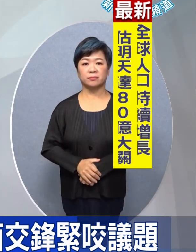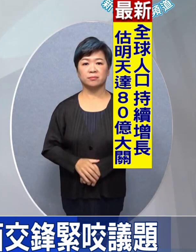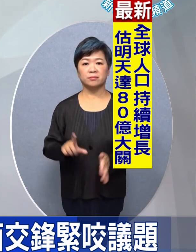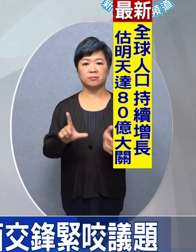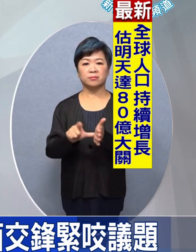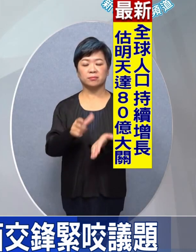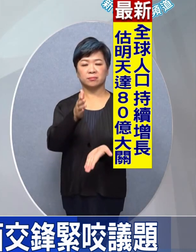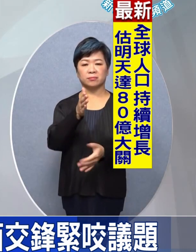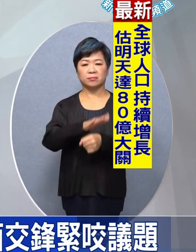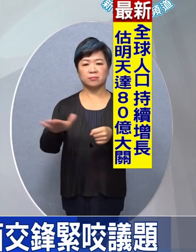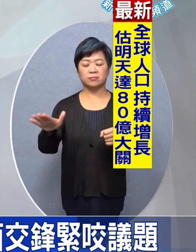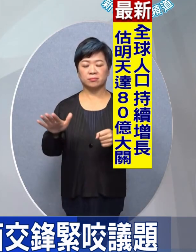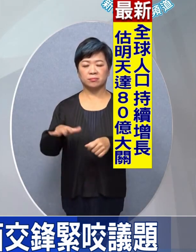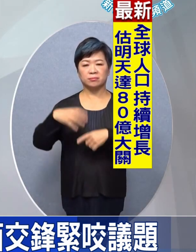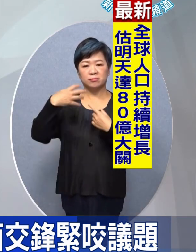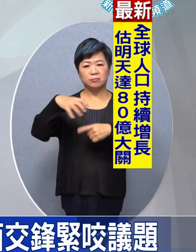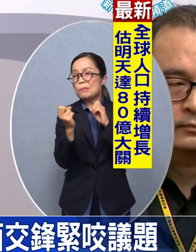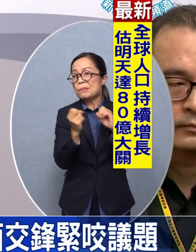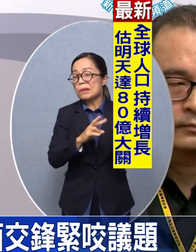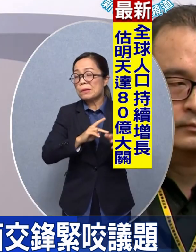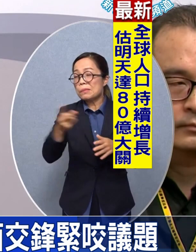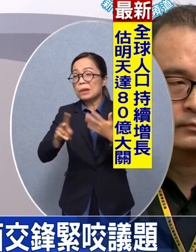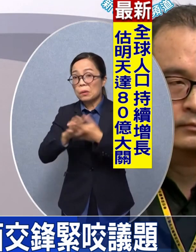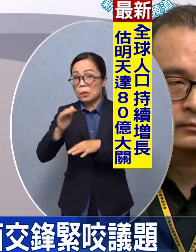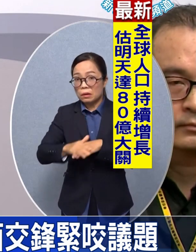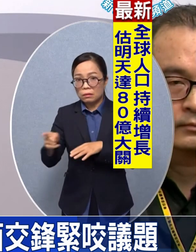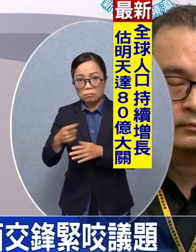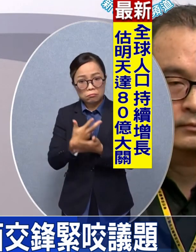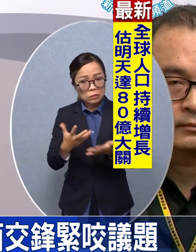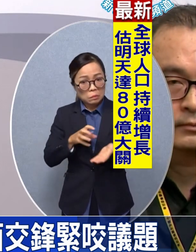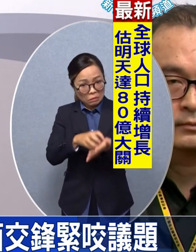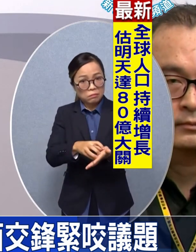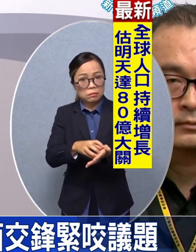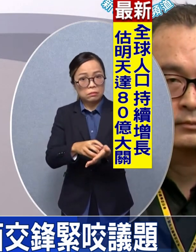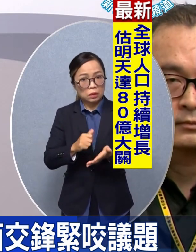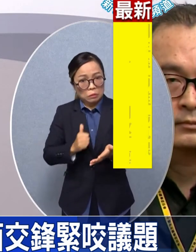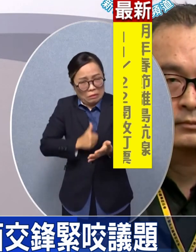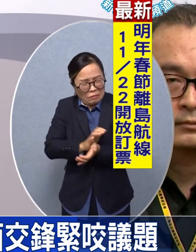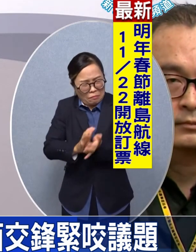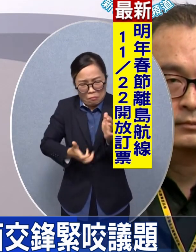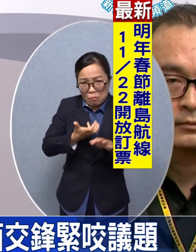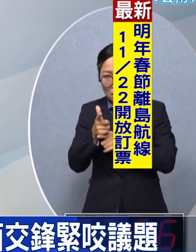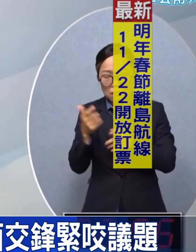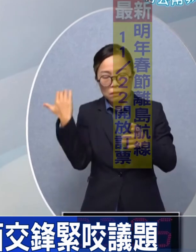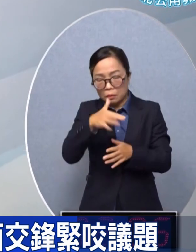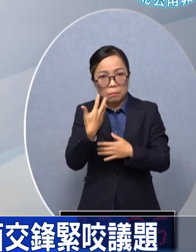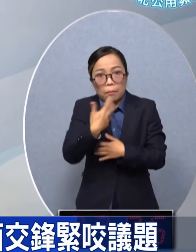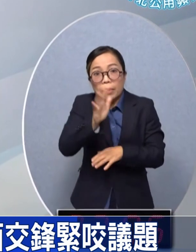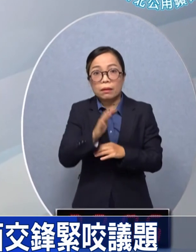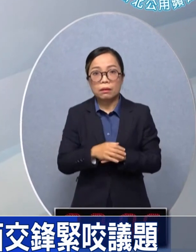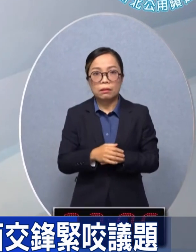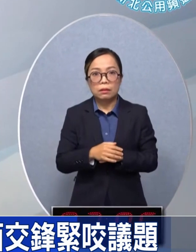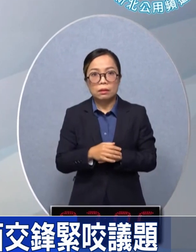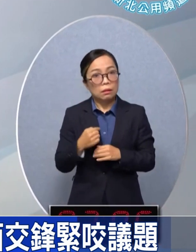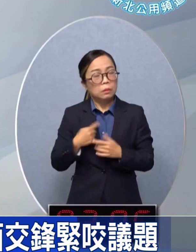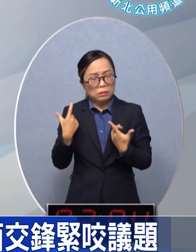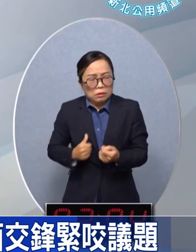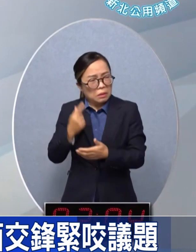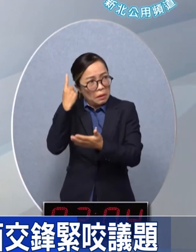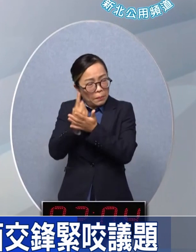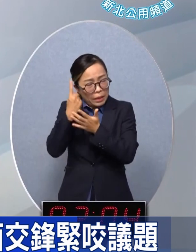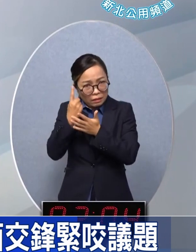见、提问以及结论，共36分钟。提问第一题就要侯友宜回答是否落跑选总统，而林佳龙选书要